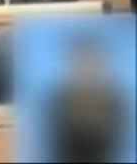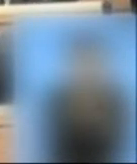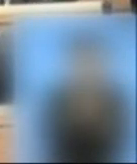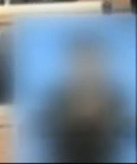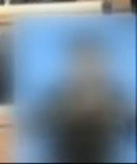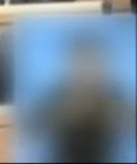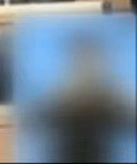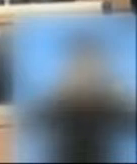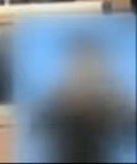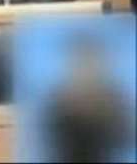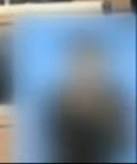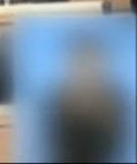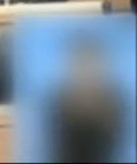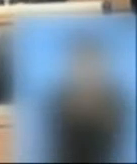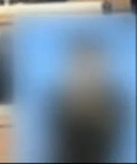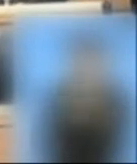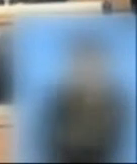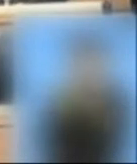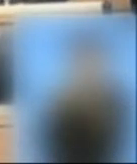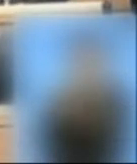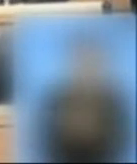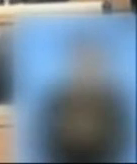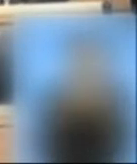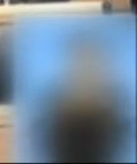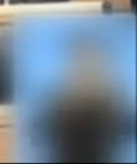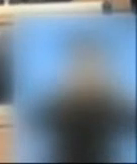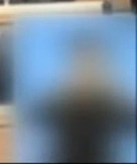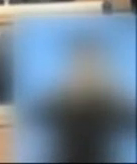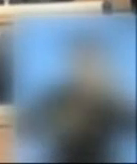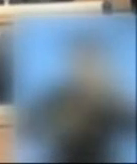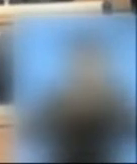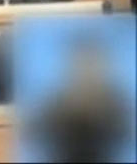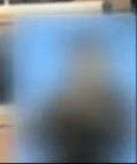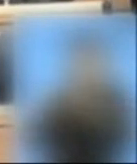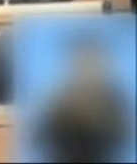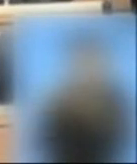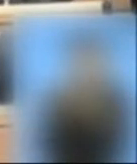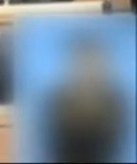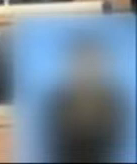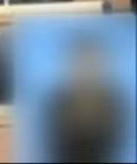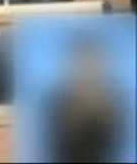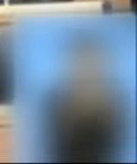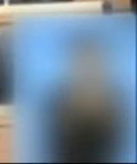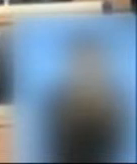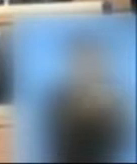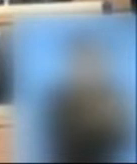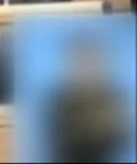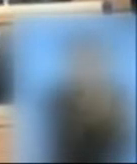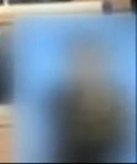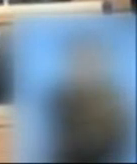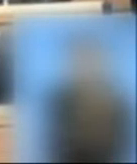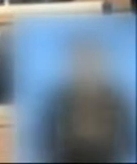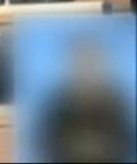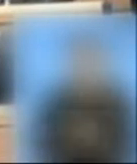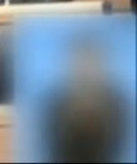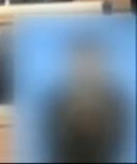ไปตามข้อบังคับอย่างไรก็ตามแม้ว่าประธานสภาจะวินิจฉัยไปแล้วแต่สมาชิกยังคงมีการถกเถียงกันทั้งนี้ก่อนเริ่ม